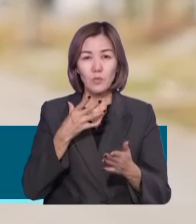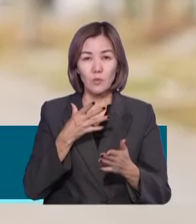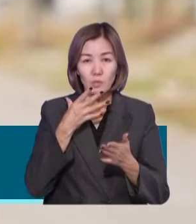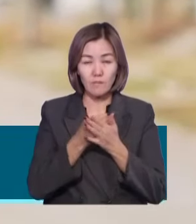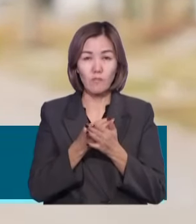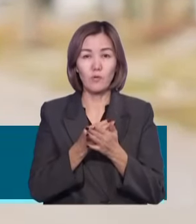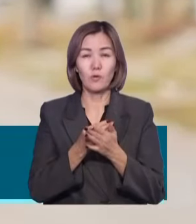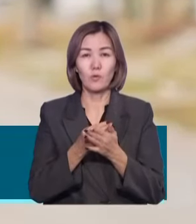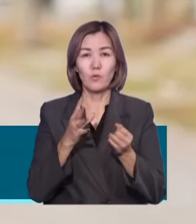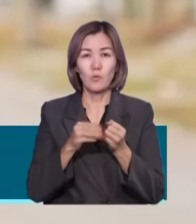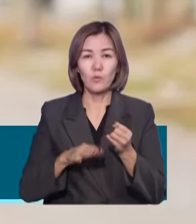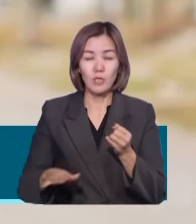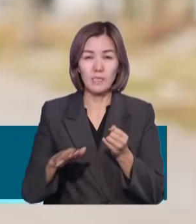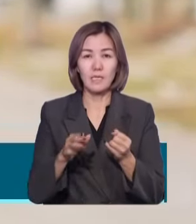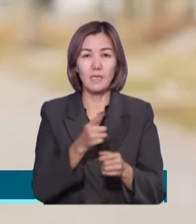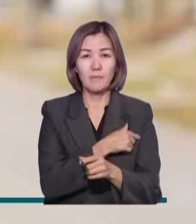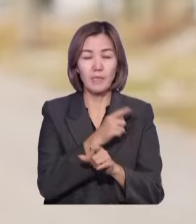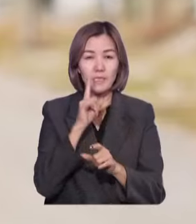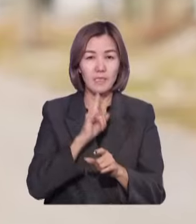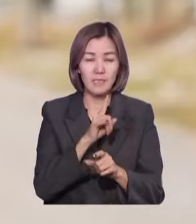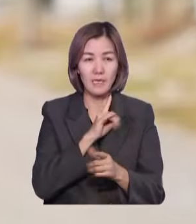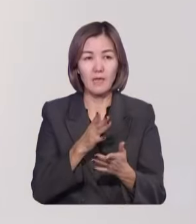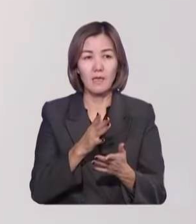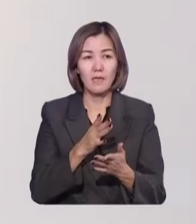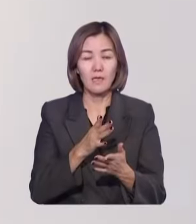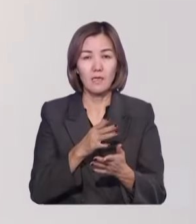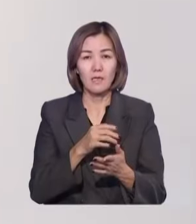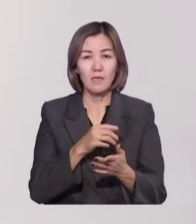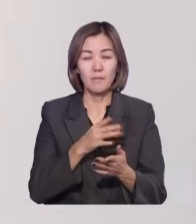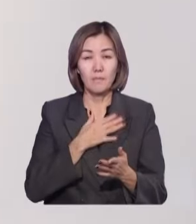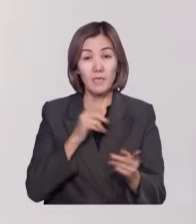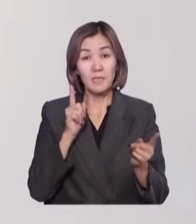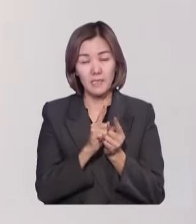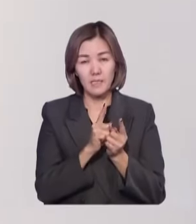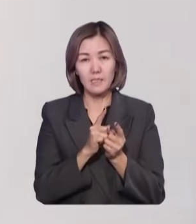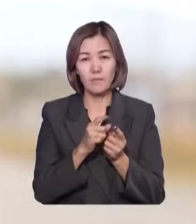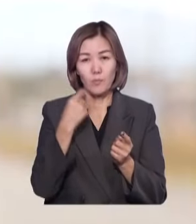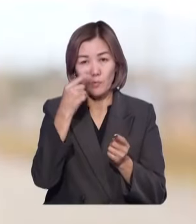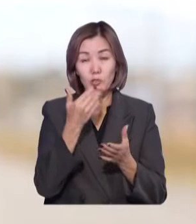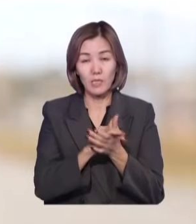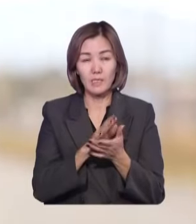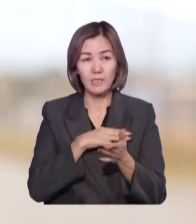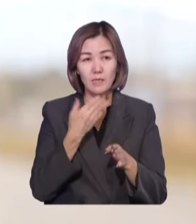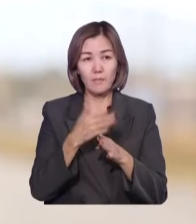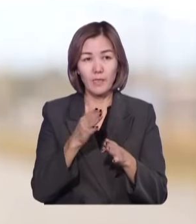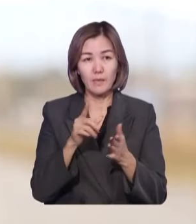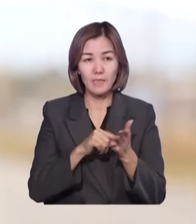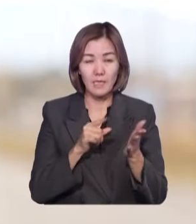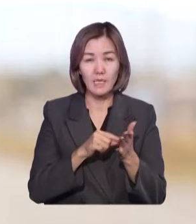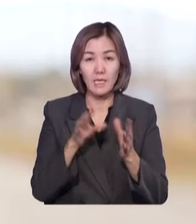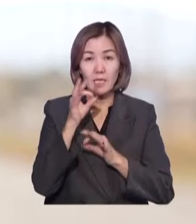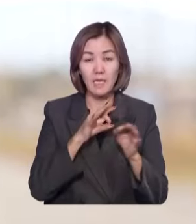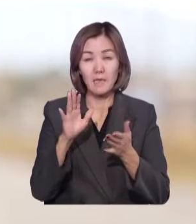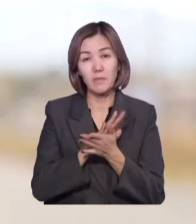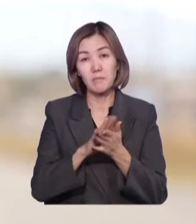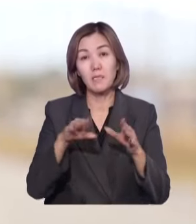медсестрамыз маған келіп 2023 жылы өзін таныстырып кеткен. Және пенсионер адамдарға бесплатно дәрі